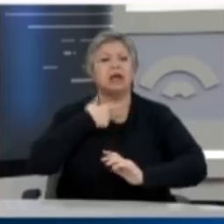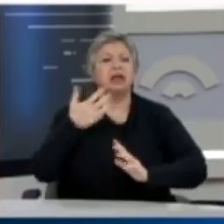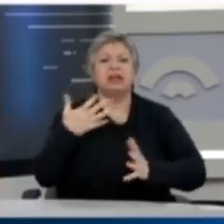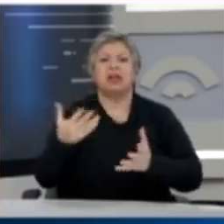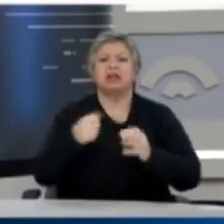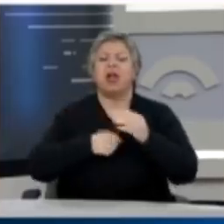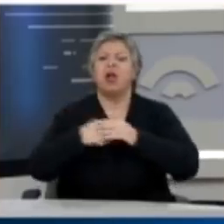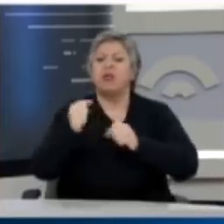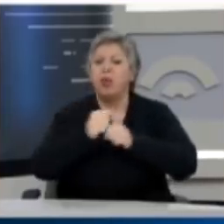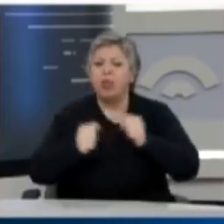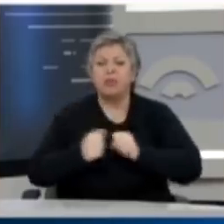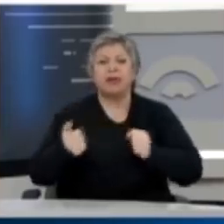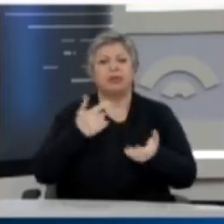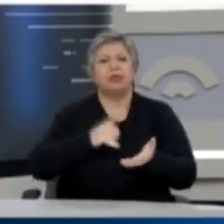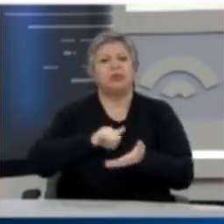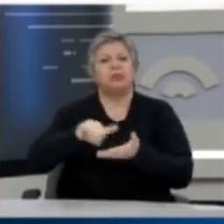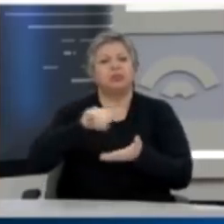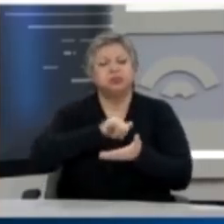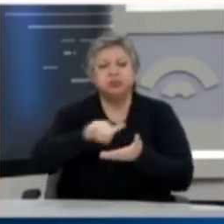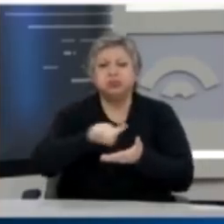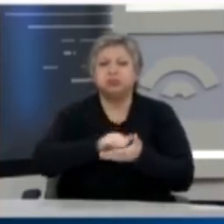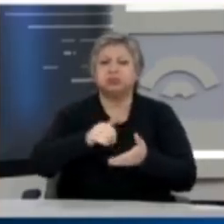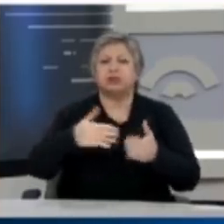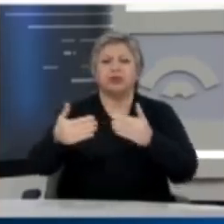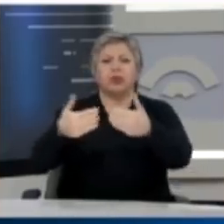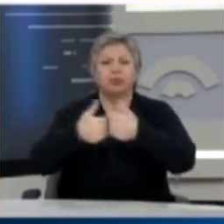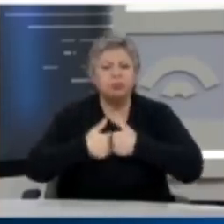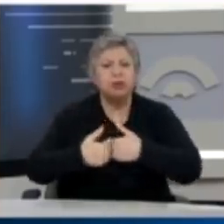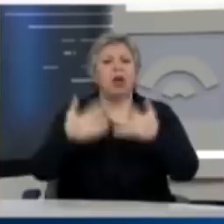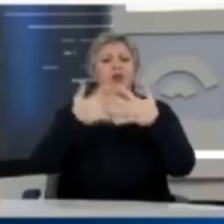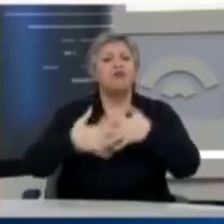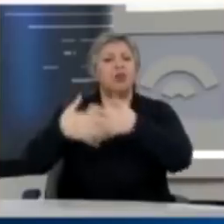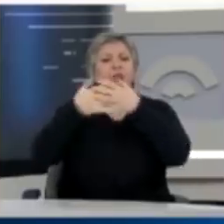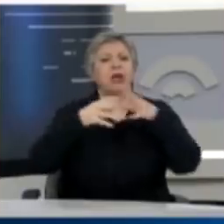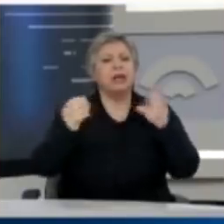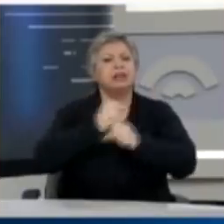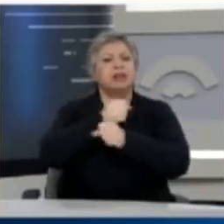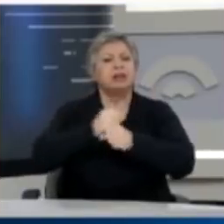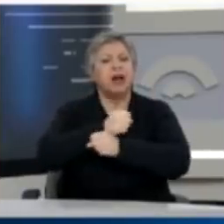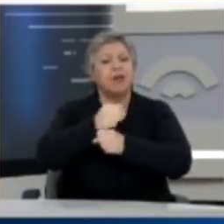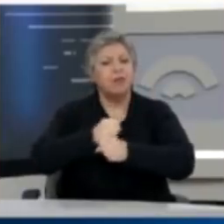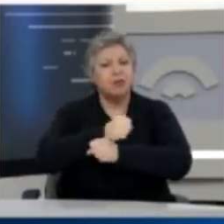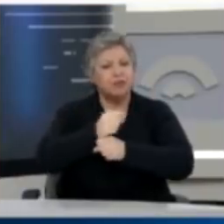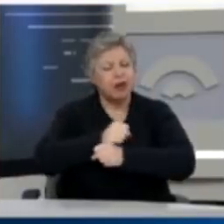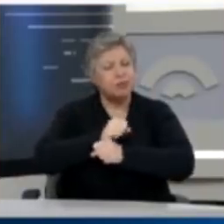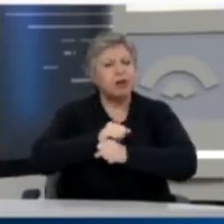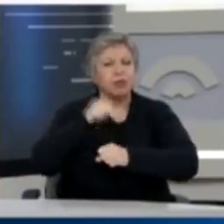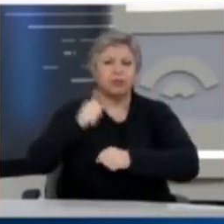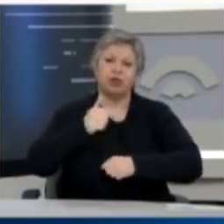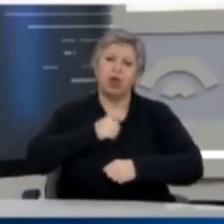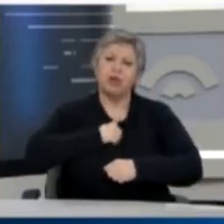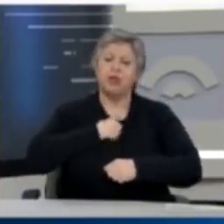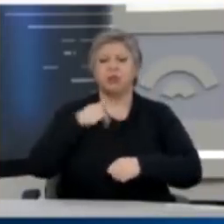λιμάνια, αεροδρόμια, βιομηχανίες τροφίμων, φαρμάκου, πιθανόν άλλα, τα οποία ανήκουν σε εγχώρια ή ξένα ιδιωτικά